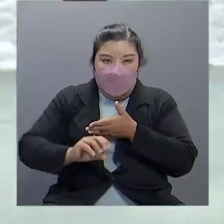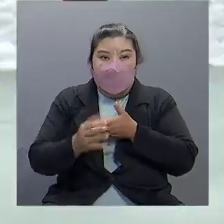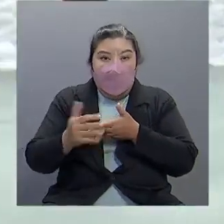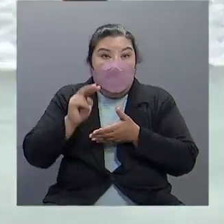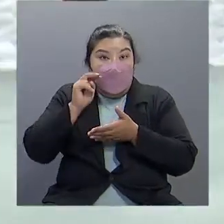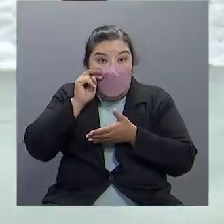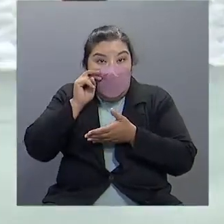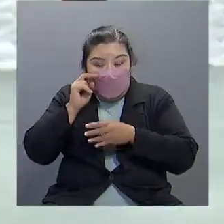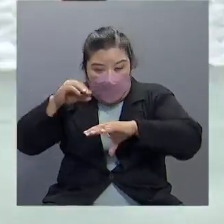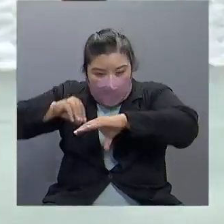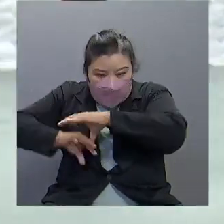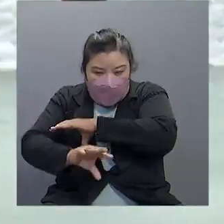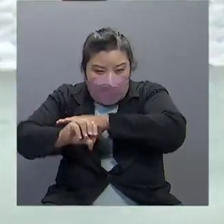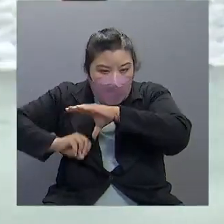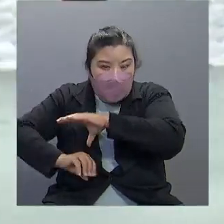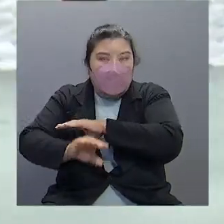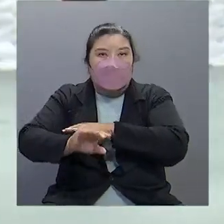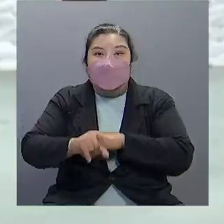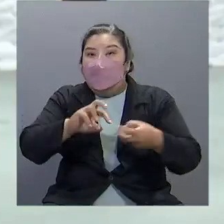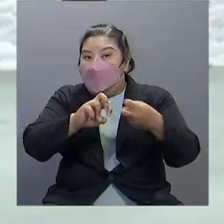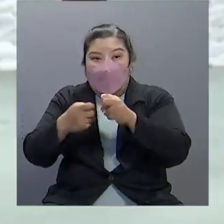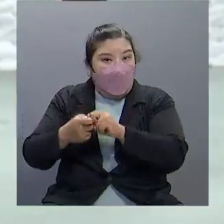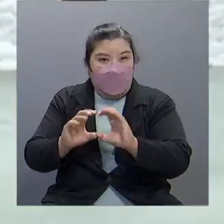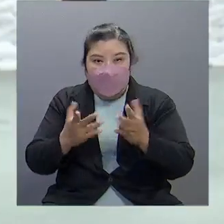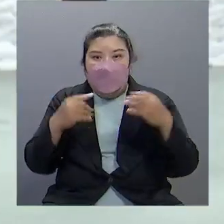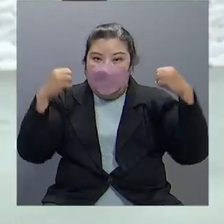ครับไม่มีปัญหาเรื่องระบบไฟไม่มีปัญหาเรื่องเครื่อง